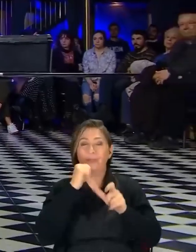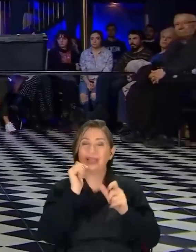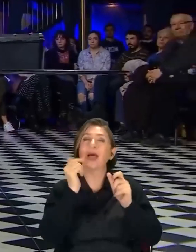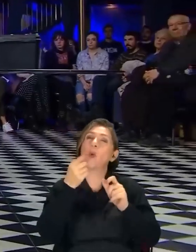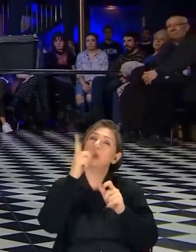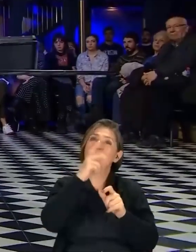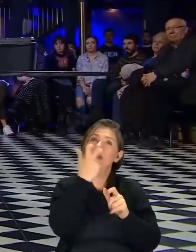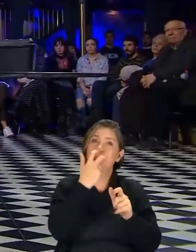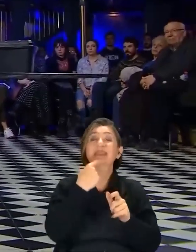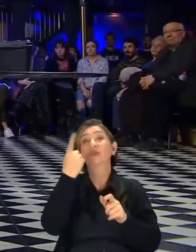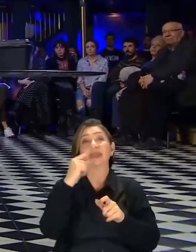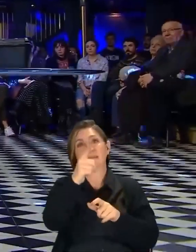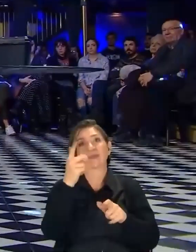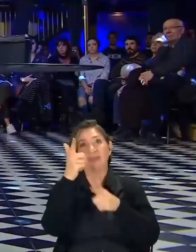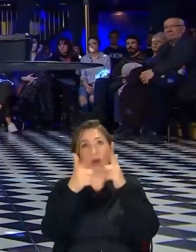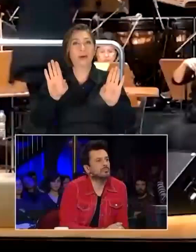Eee geçen